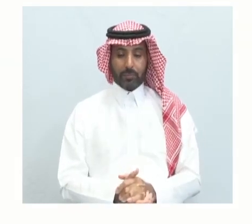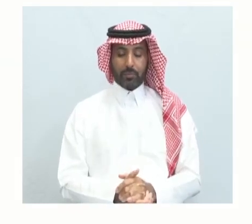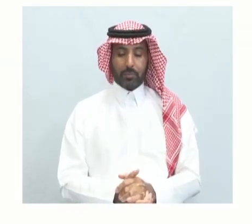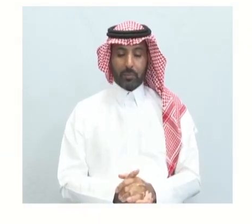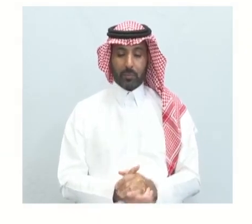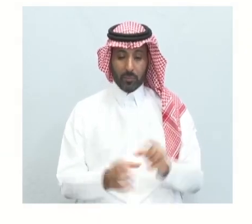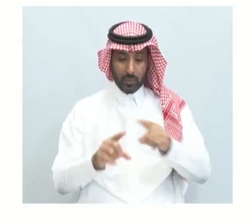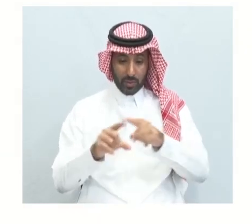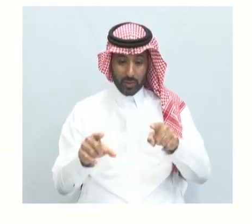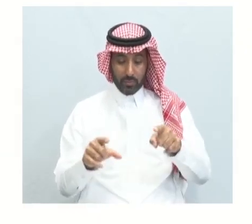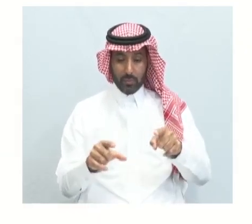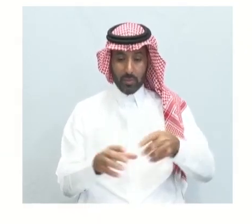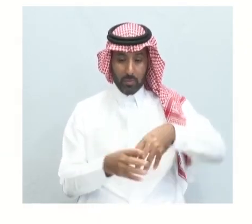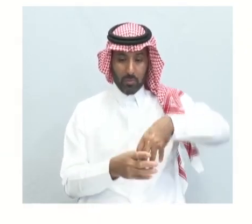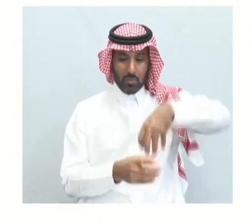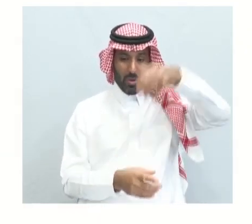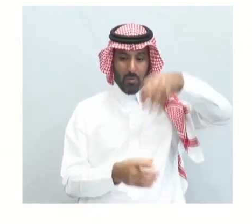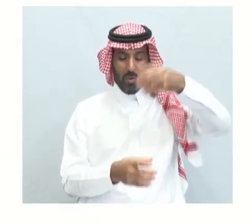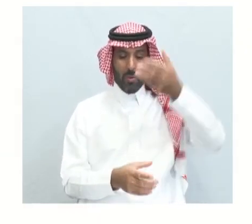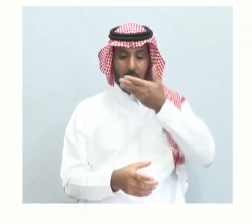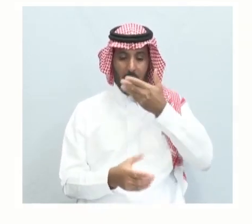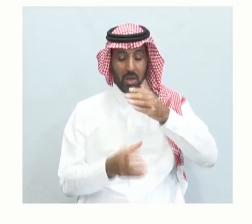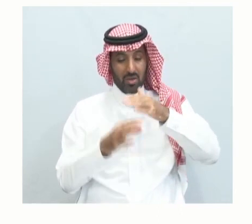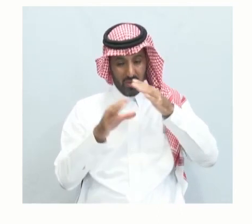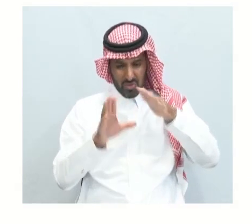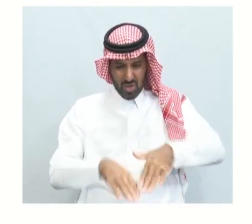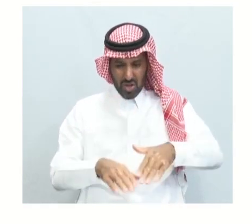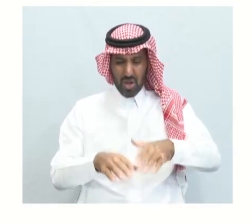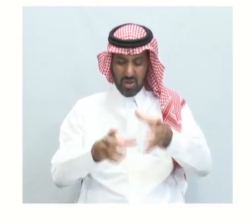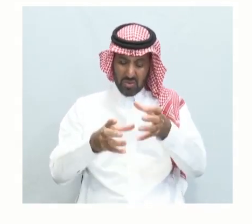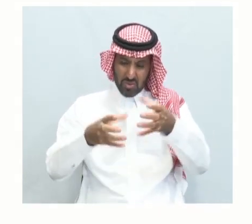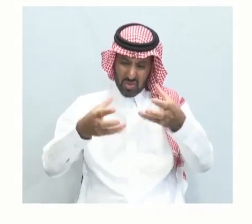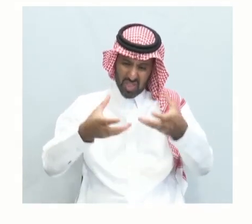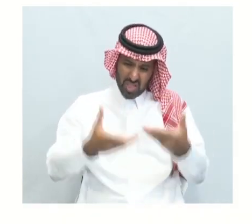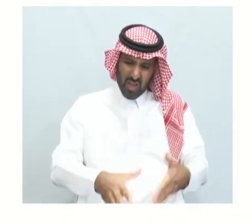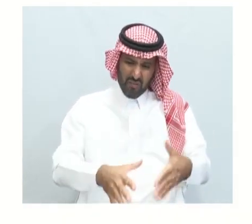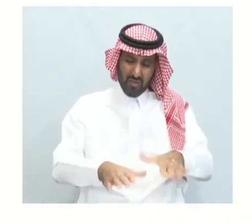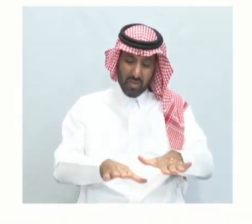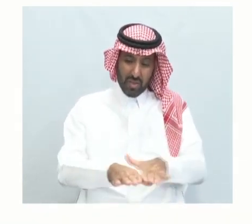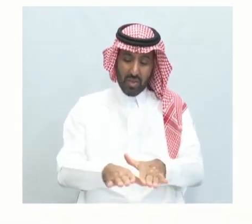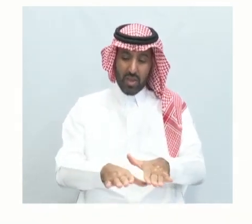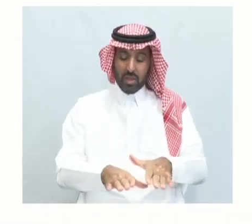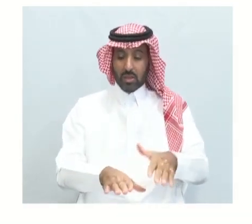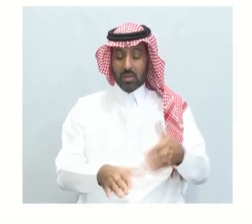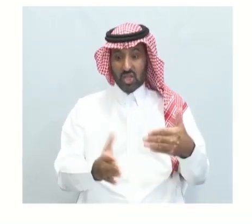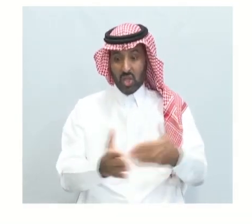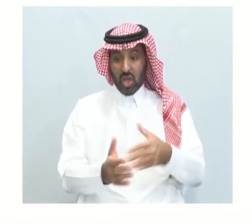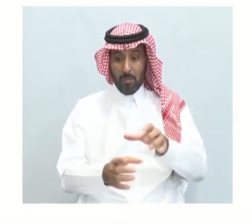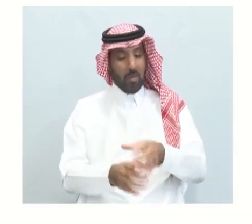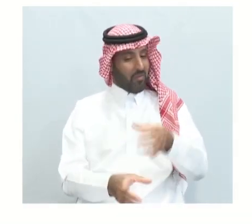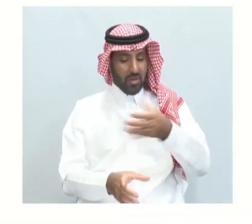المنسوب لمياه بعد عمليه الضخ الجائر انخفض هنا